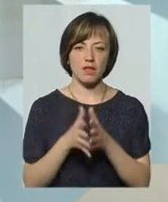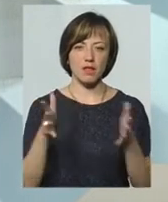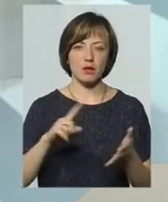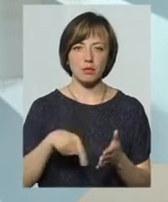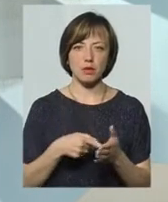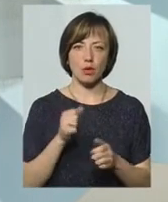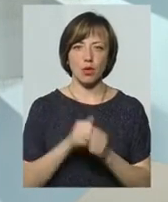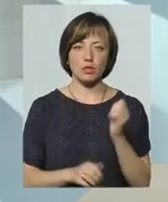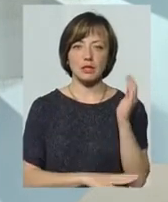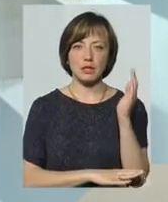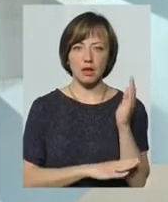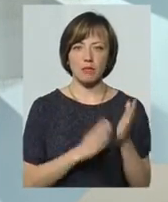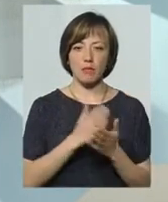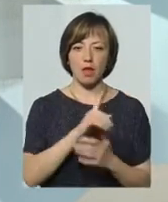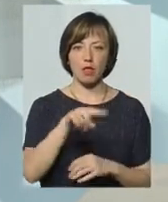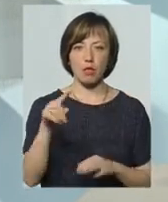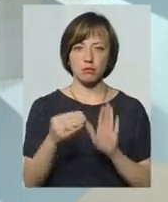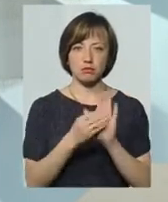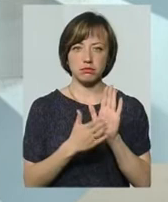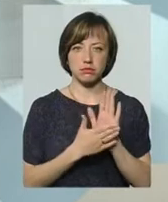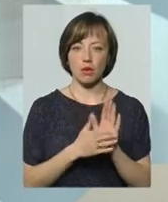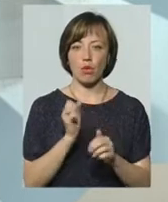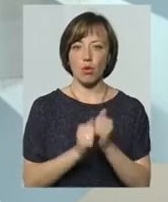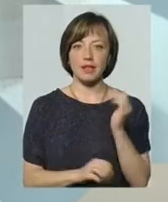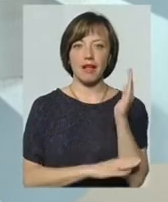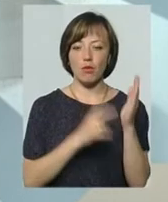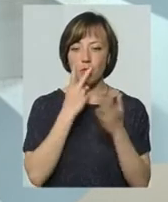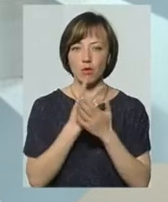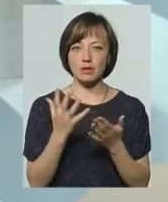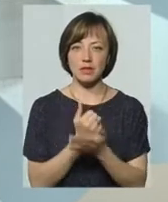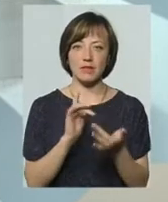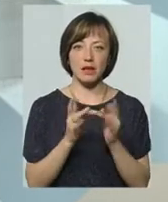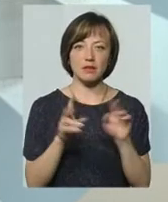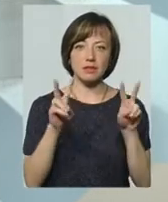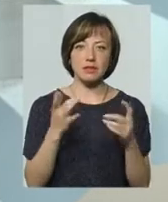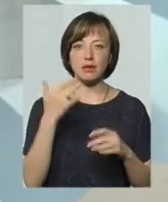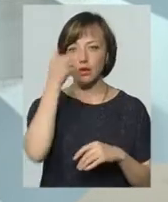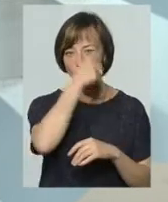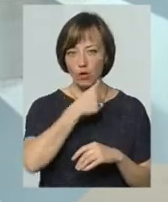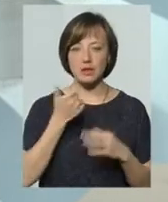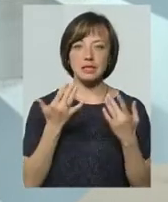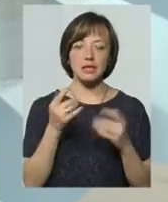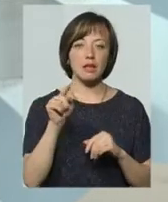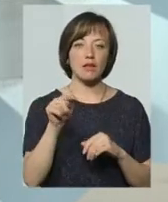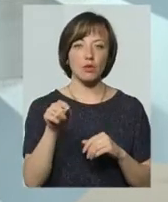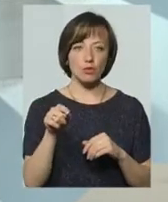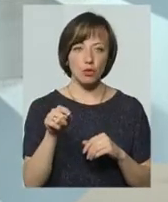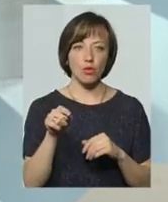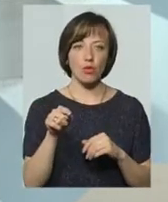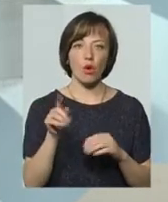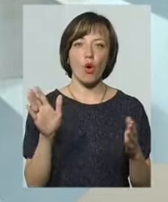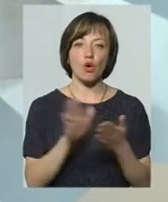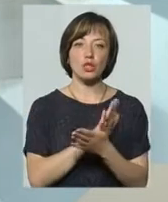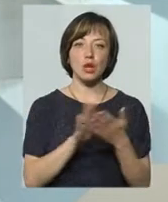кожне дерево, воно має свій номер. Кожне дерево можете знайти в інтернеті, побачити, як його звуть, скільки йому років, скільки воно очищає